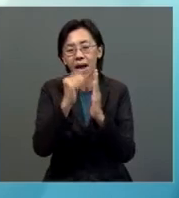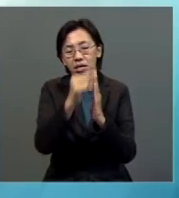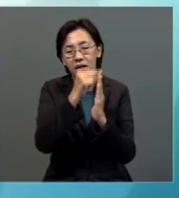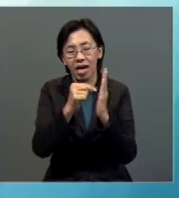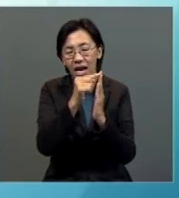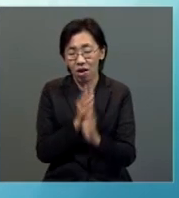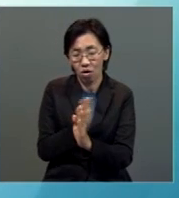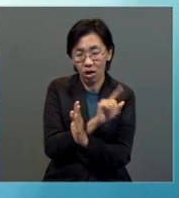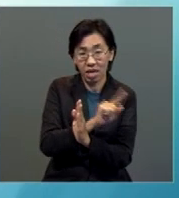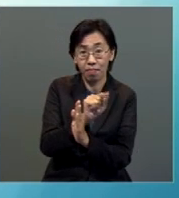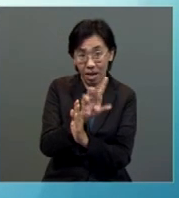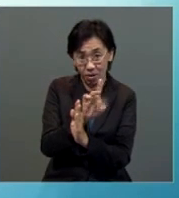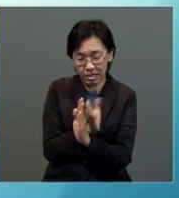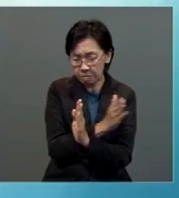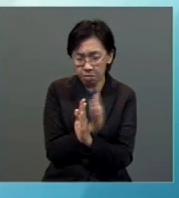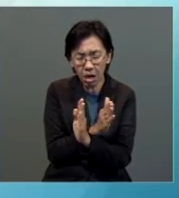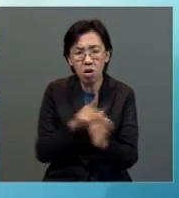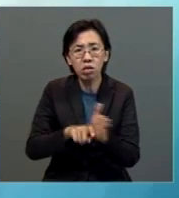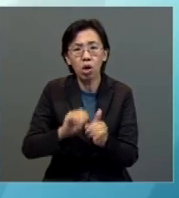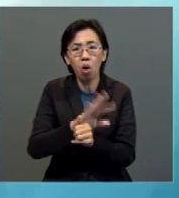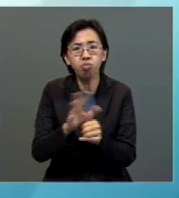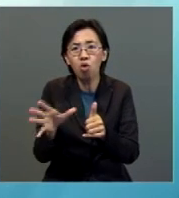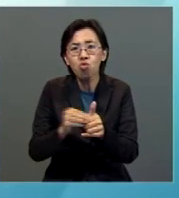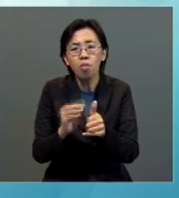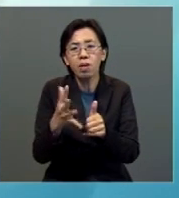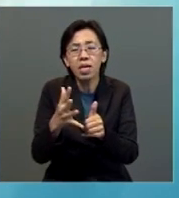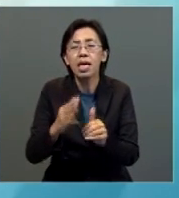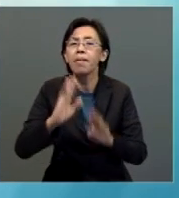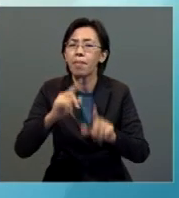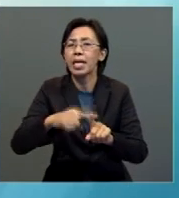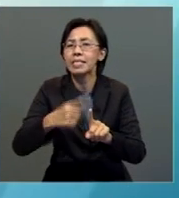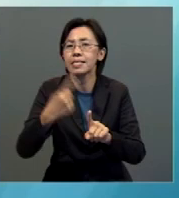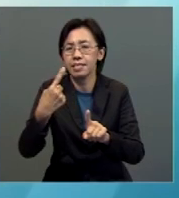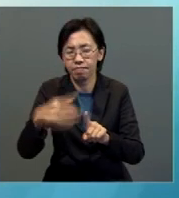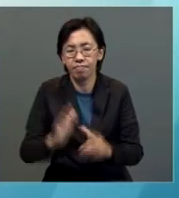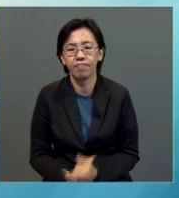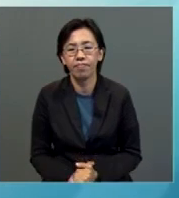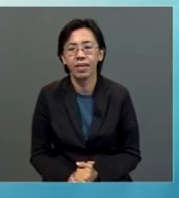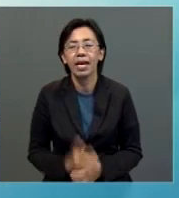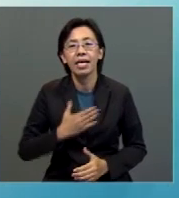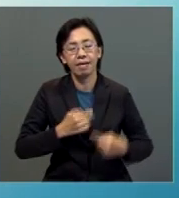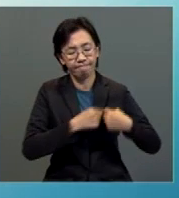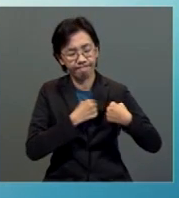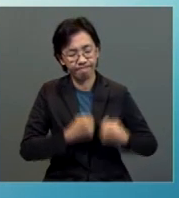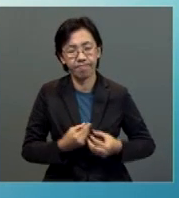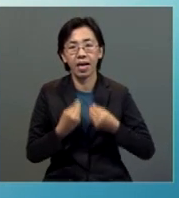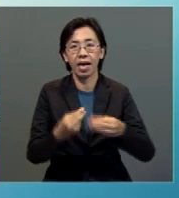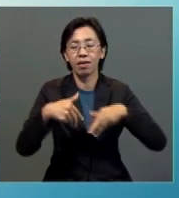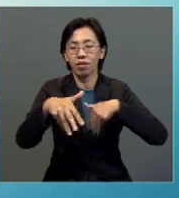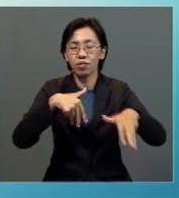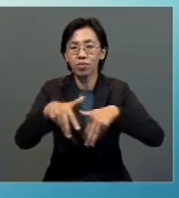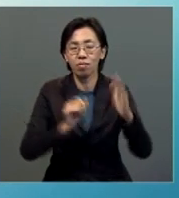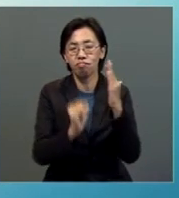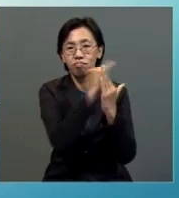28วันที่ผ่านมาก็เกือบทั้งเดือนแล้วนะครับก็ขอส่งกำลังใจให้กับทุกๆจังหวัด